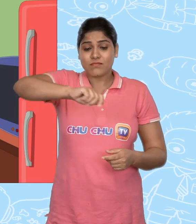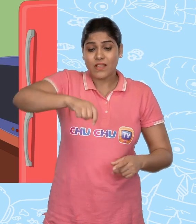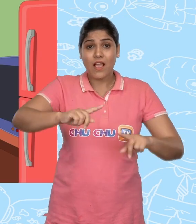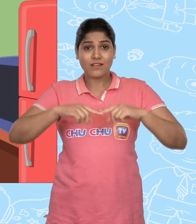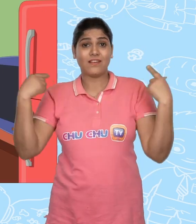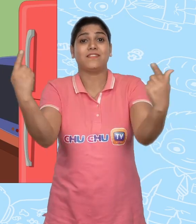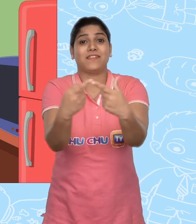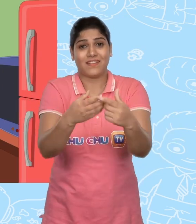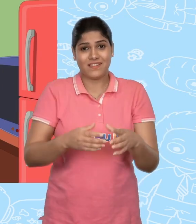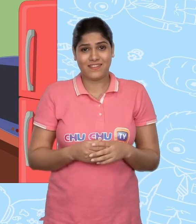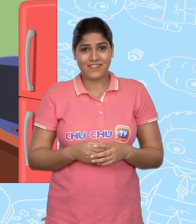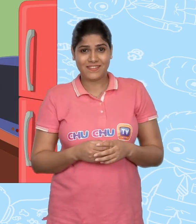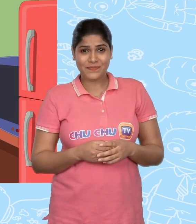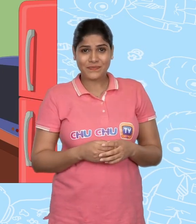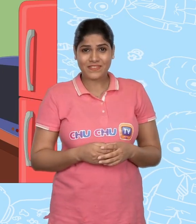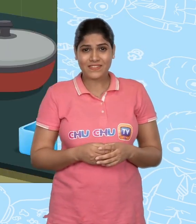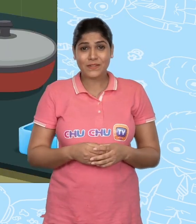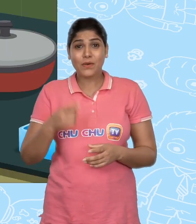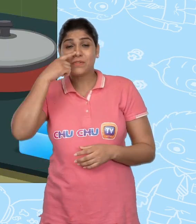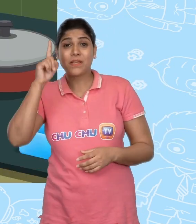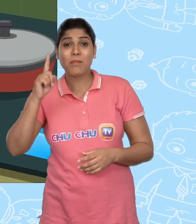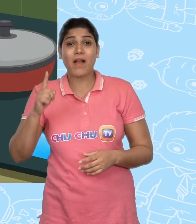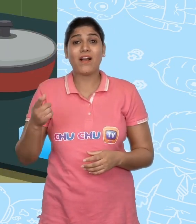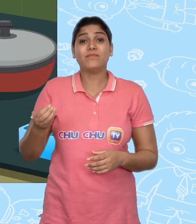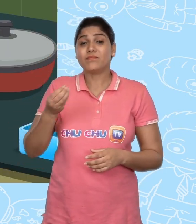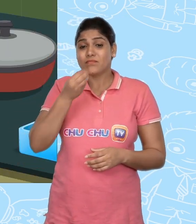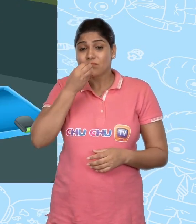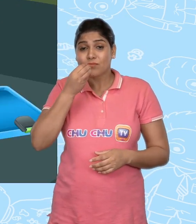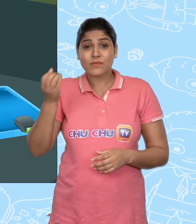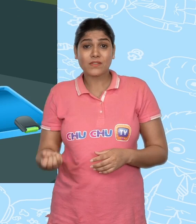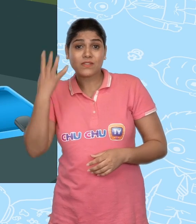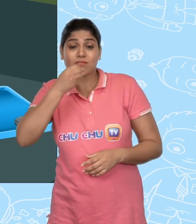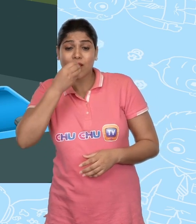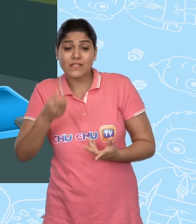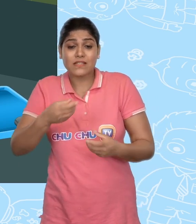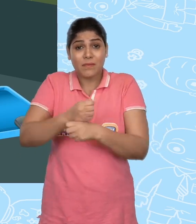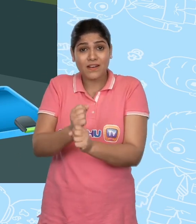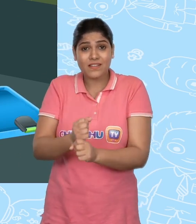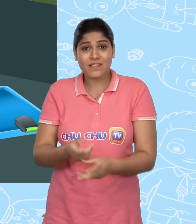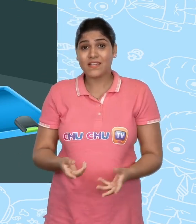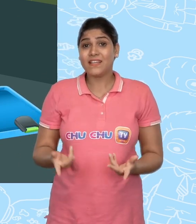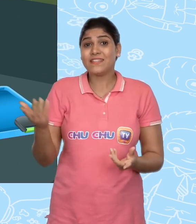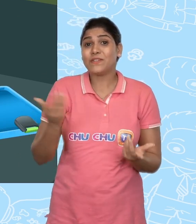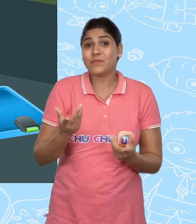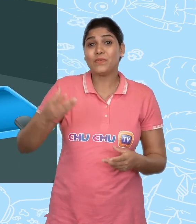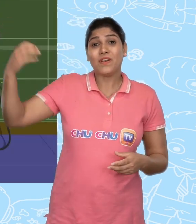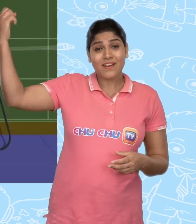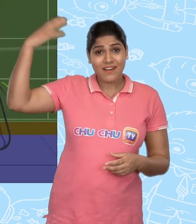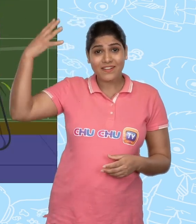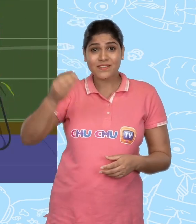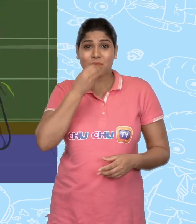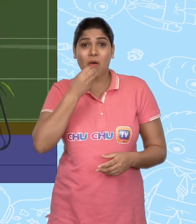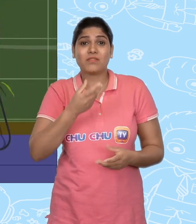लगा। उसकी माँ नाश्ता बना रही थी जो जाने वाला था उसके लंच बॉक्स में।